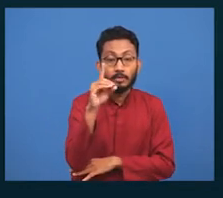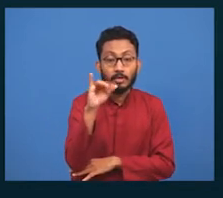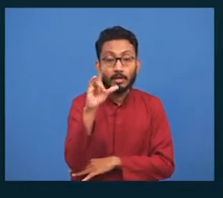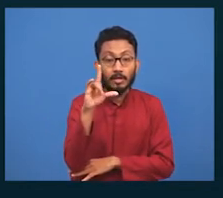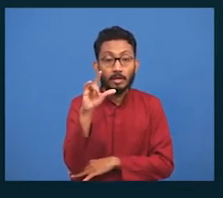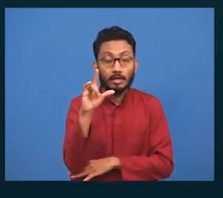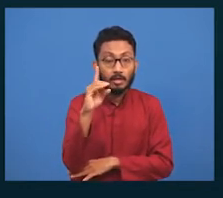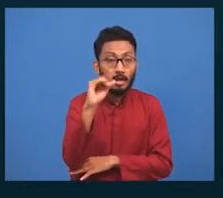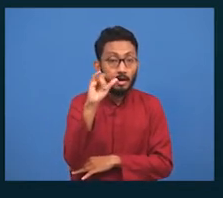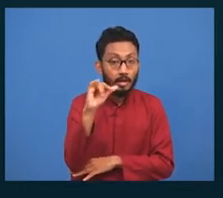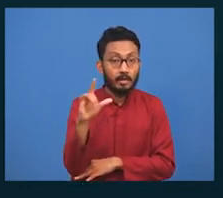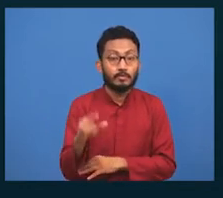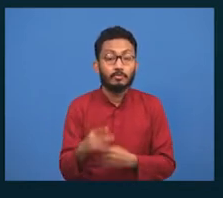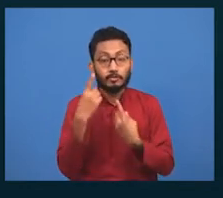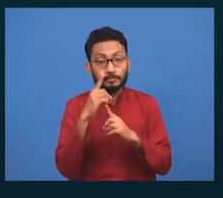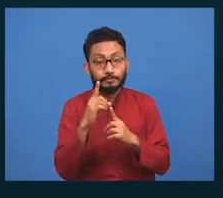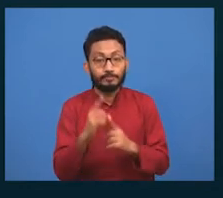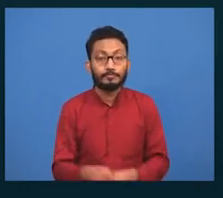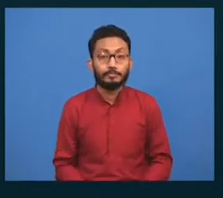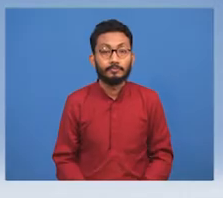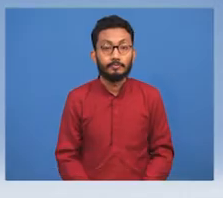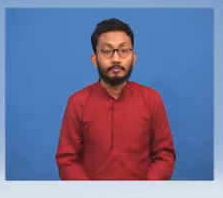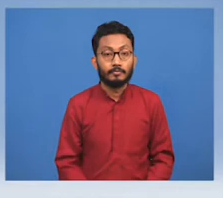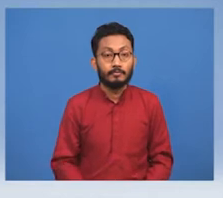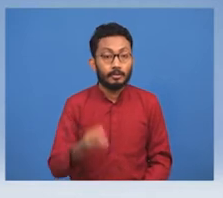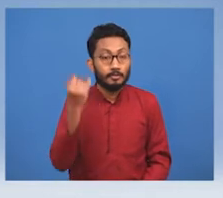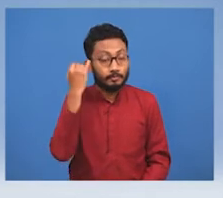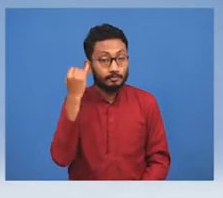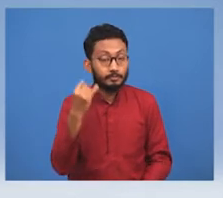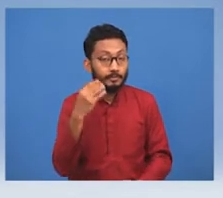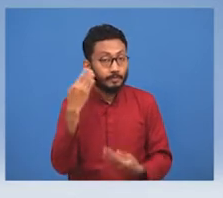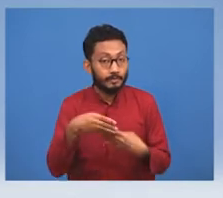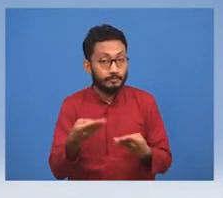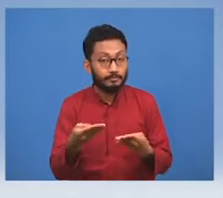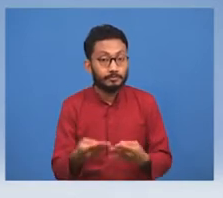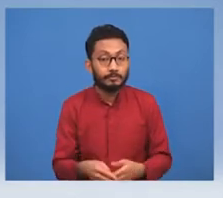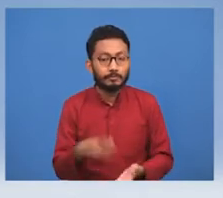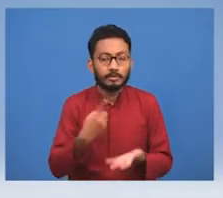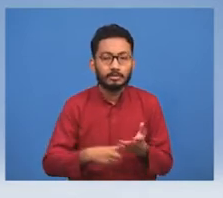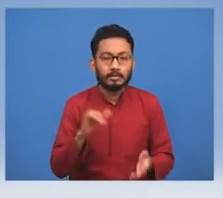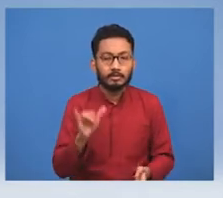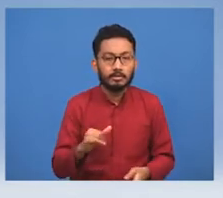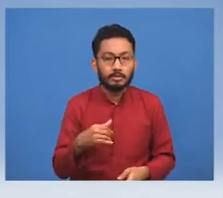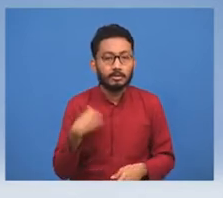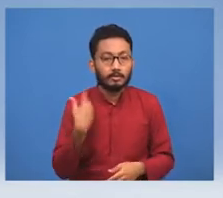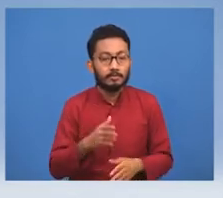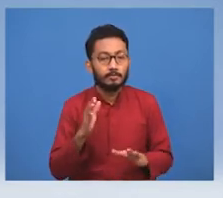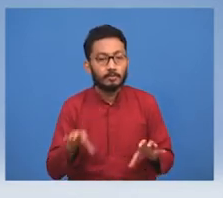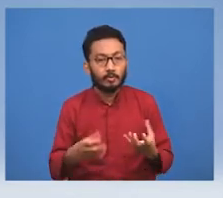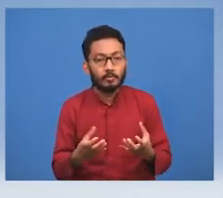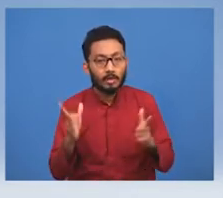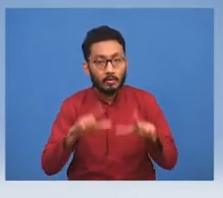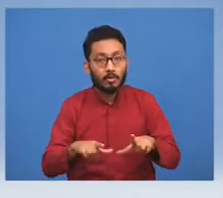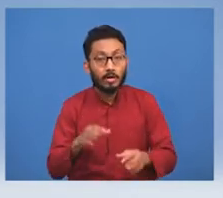dicadangkan untuk soalan kebat ini ialah, apa yang akan berlaku kepada masyarakat Islam